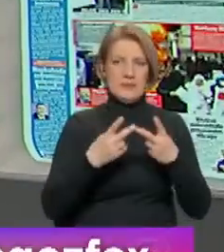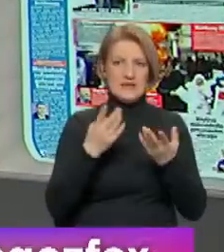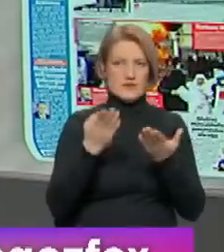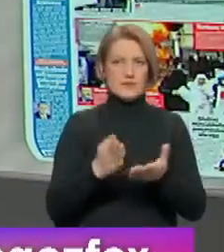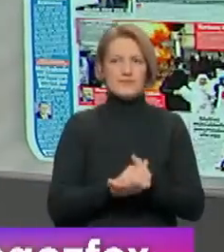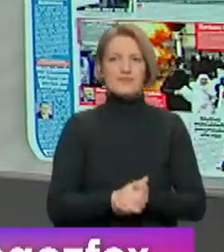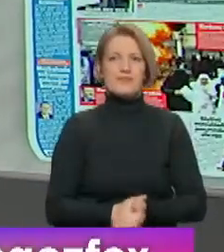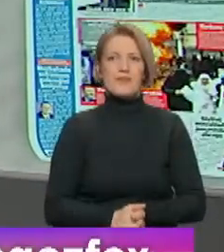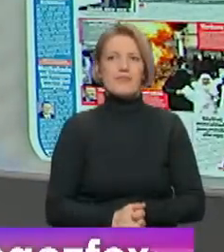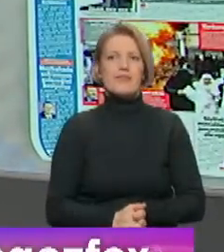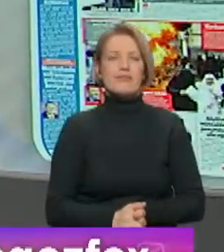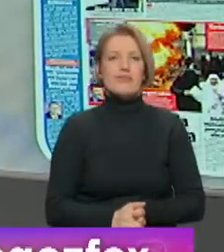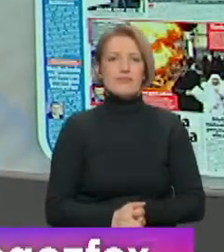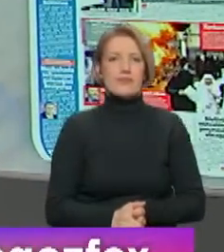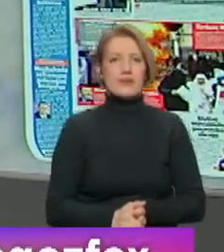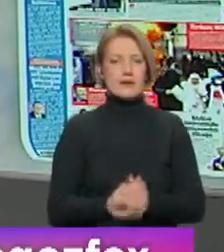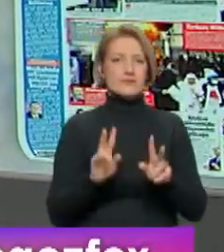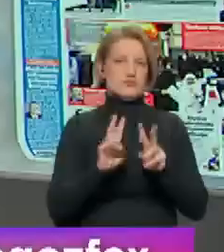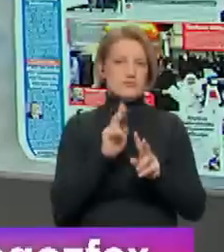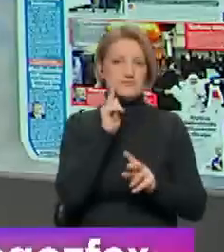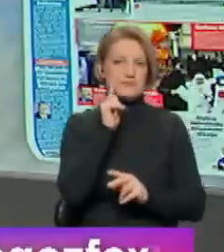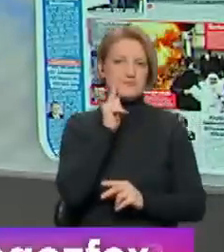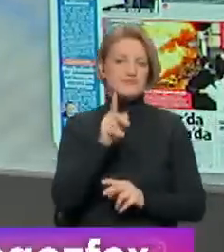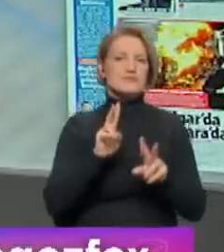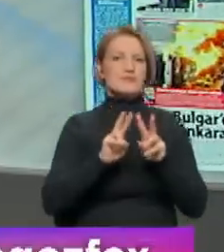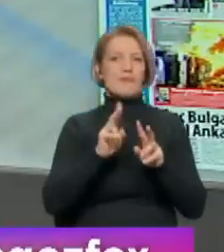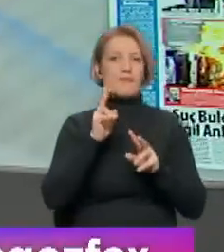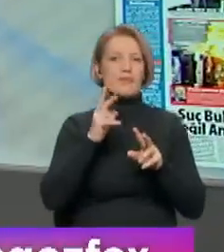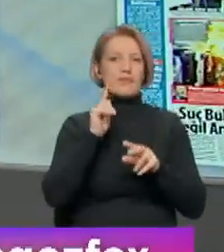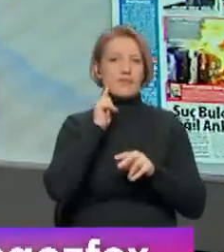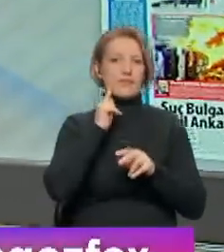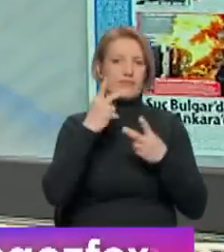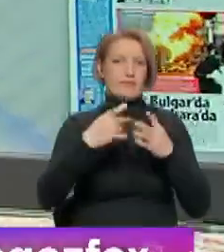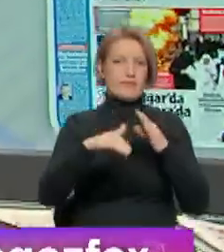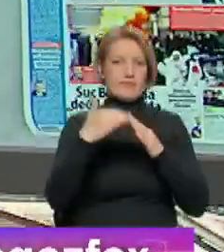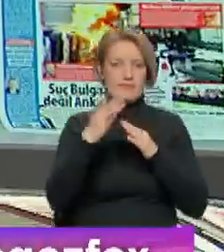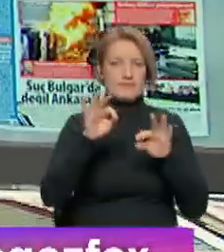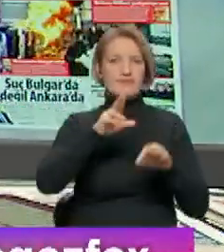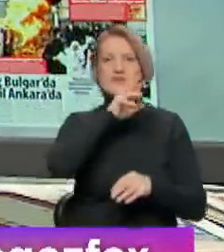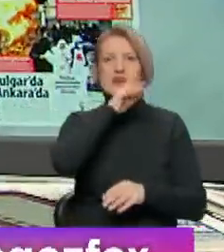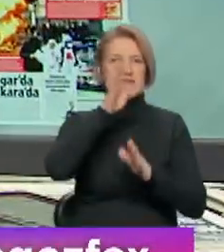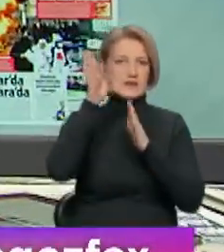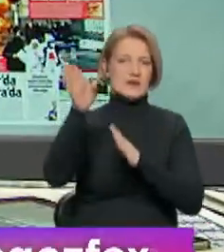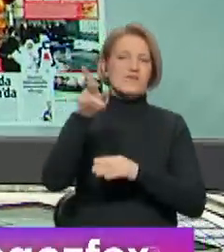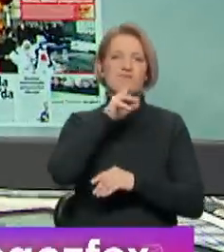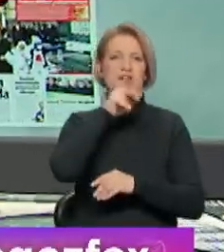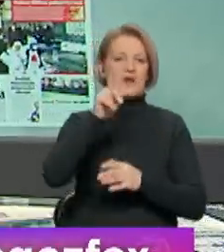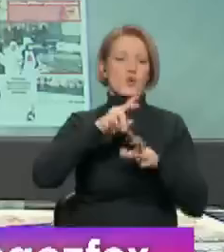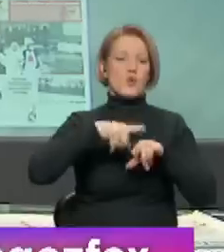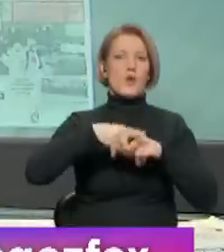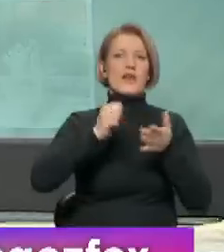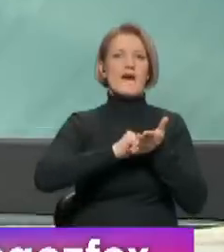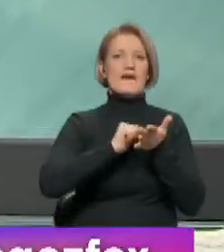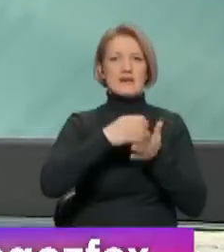bakıyorum Mustafa Bey'den Mustafa kıyaktan gelmiş şimdi Fransa'ya gideceğiz Hürriyet